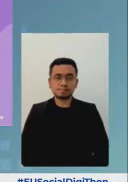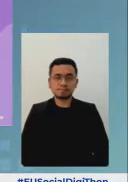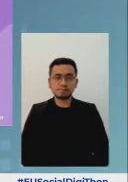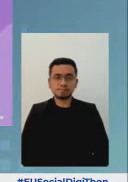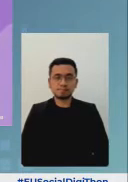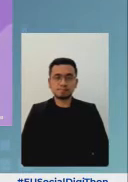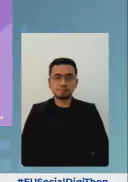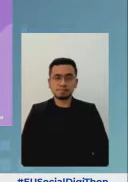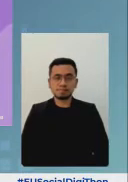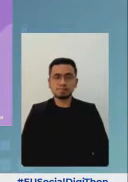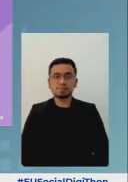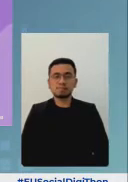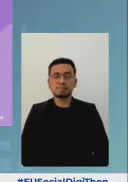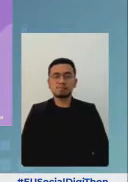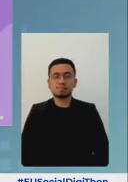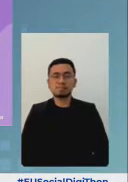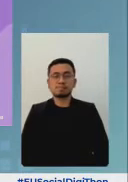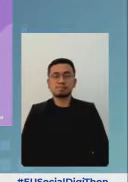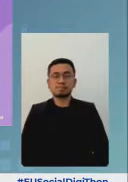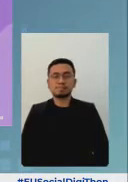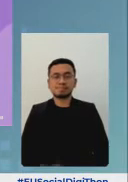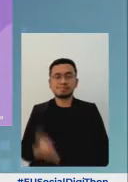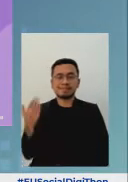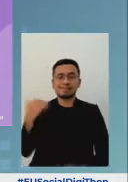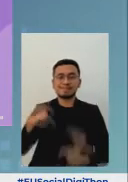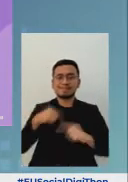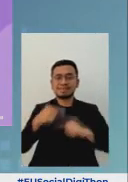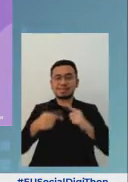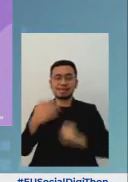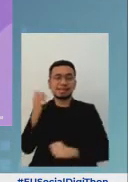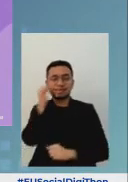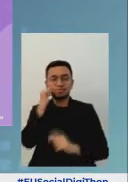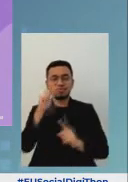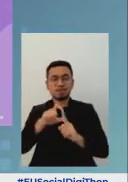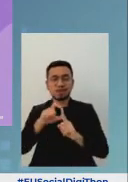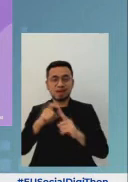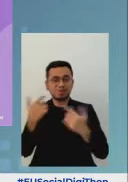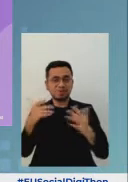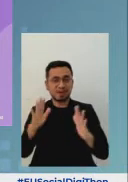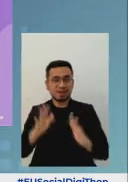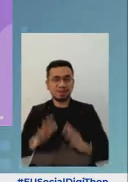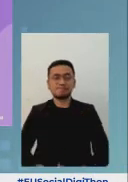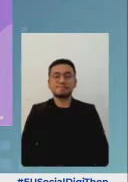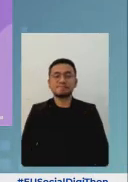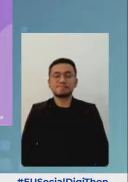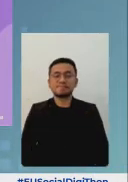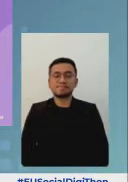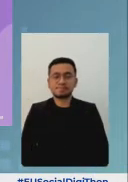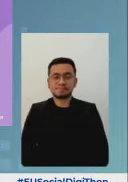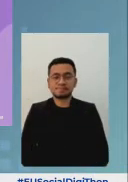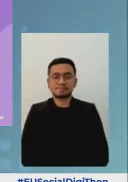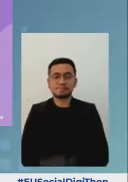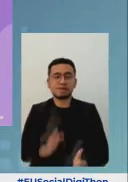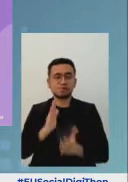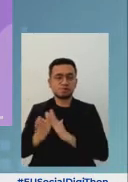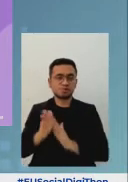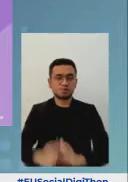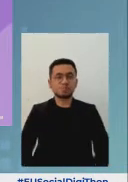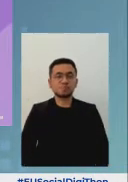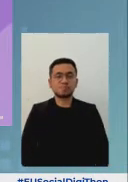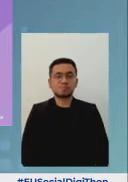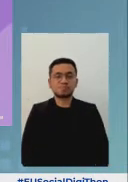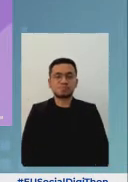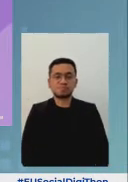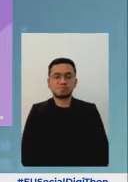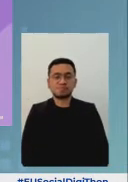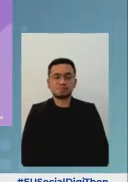yang dilakukan, ini tadi udah diceritain nih sama Mbak Dina ya. Jadi kita next aja. Tuh. Ada beberapa elemen.